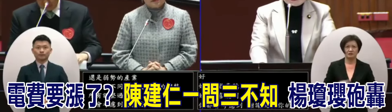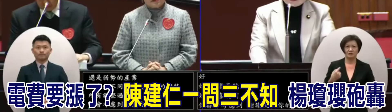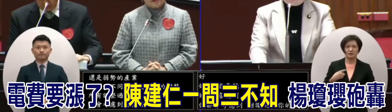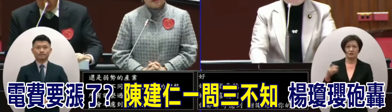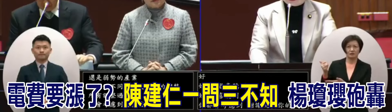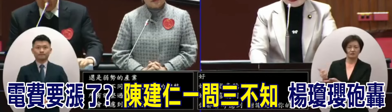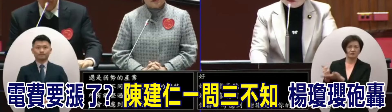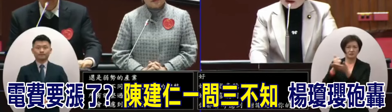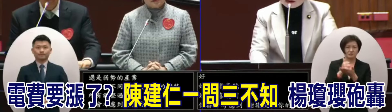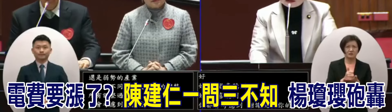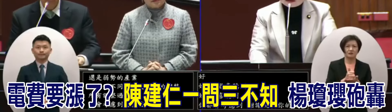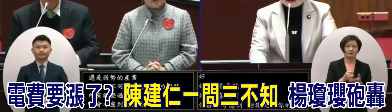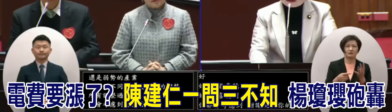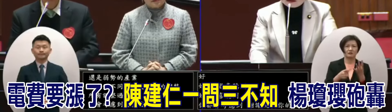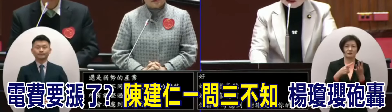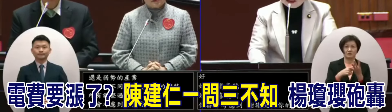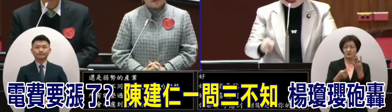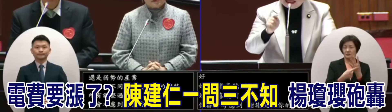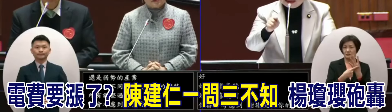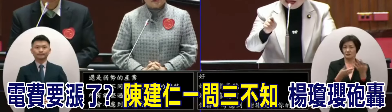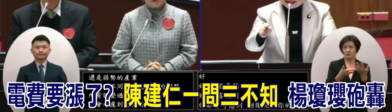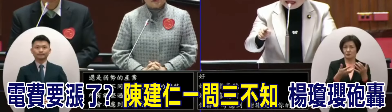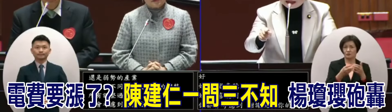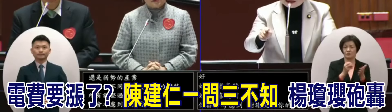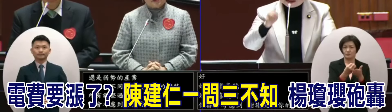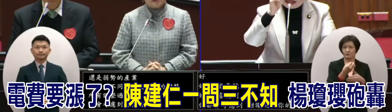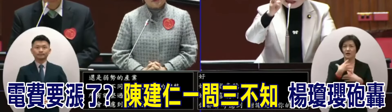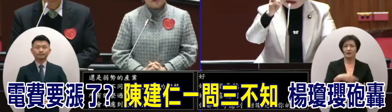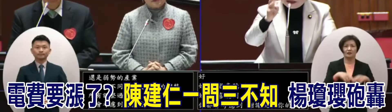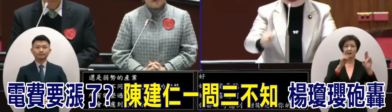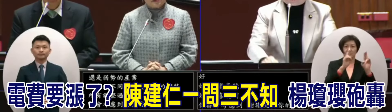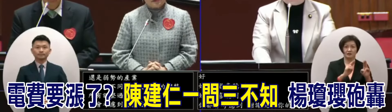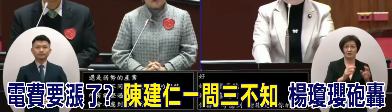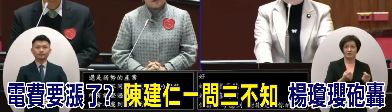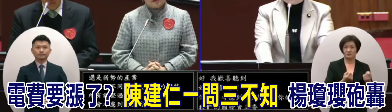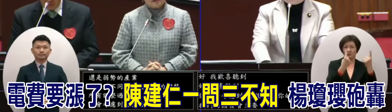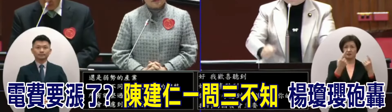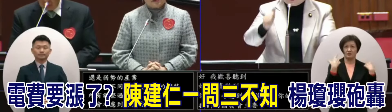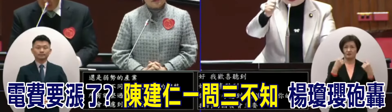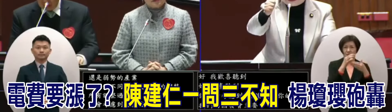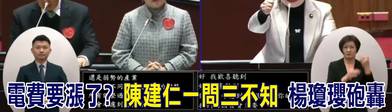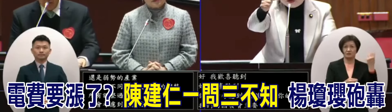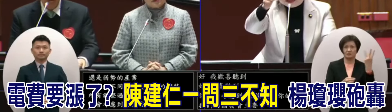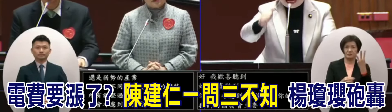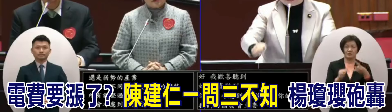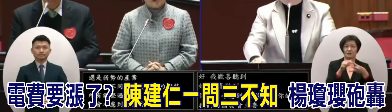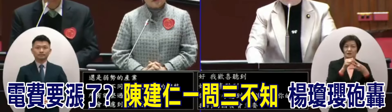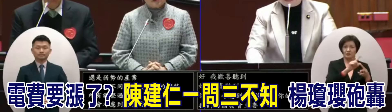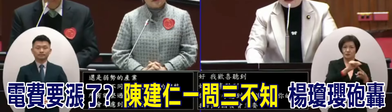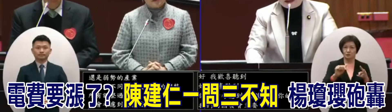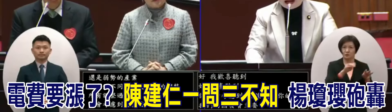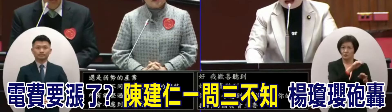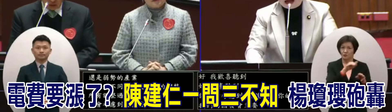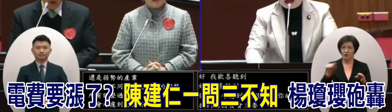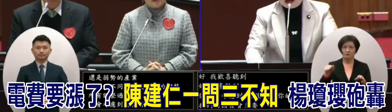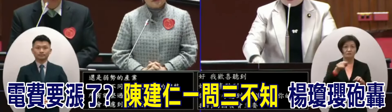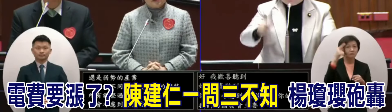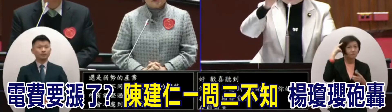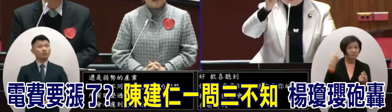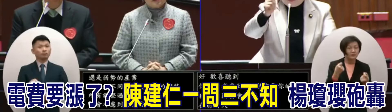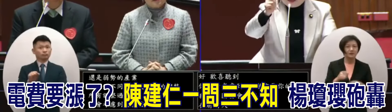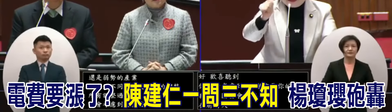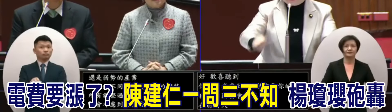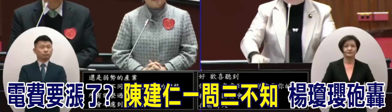他来做业务报告的时候，电价涨的三大原则：稳定物价，你赞同吧？ 赞成